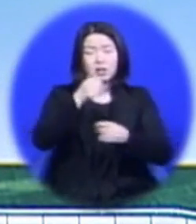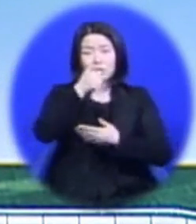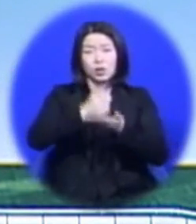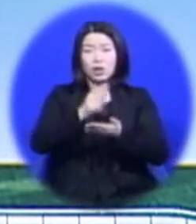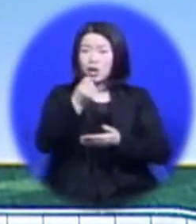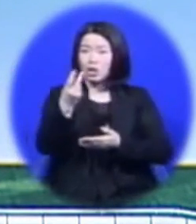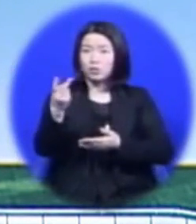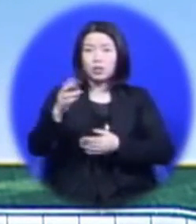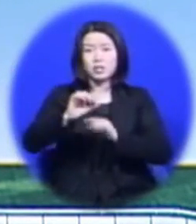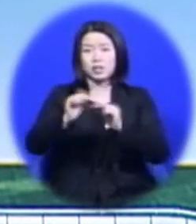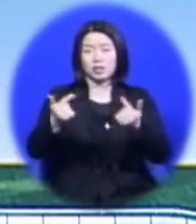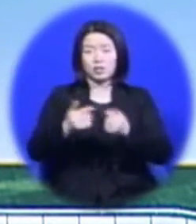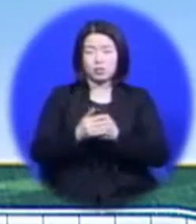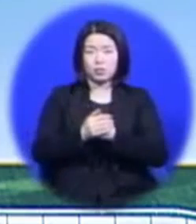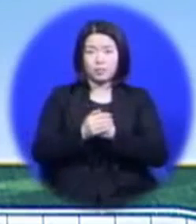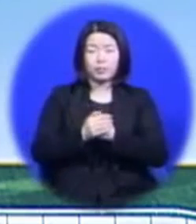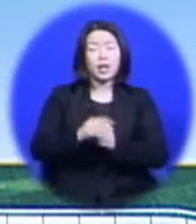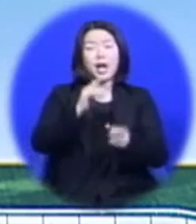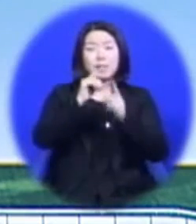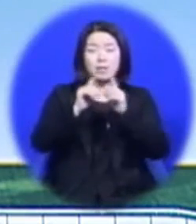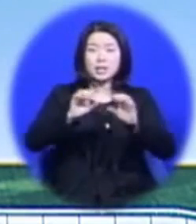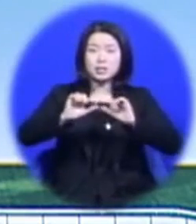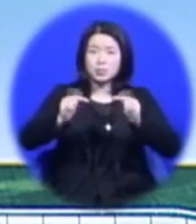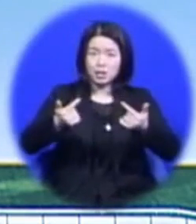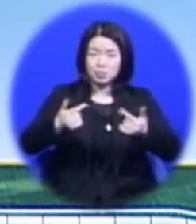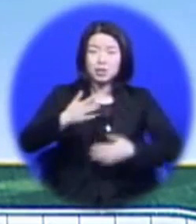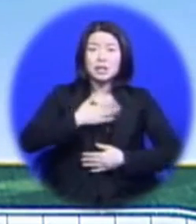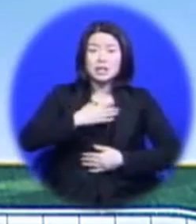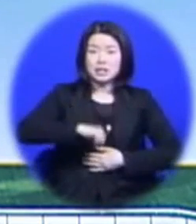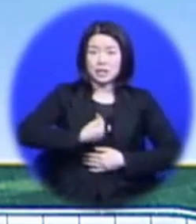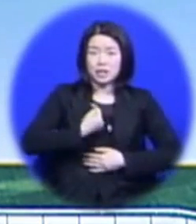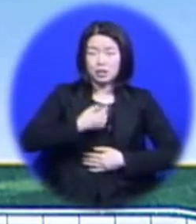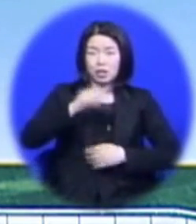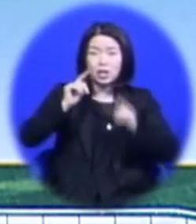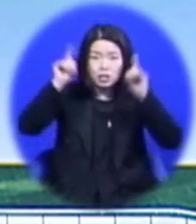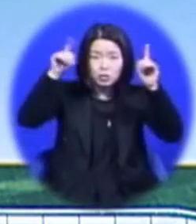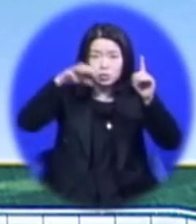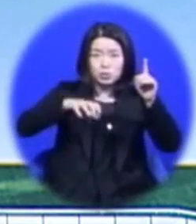아니에요. 말씀이 아니면 자기가 지옥에 갈 죄인인 것을 모릅니다.